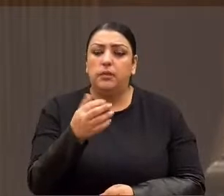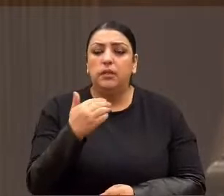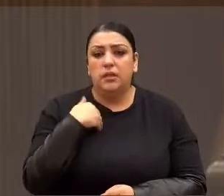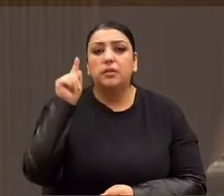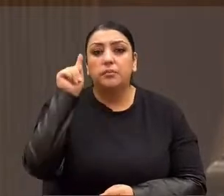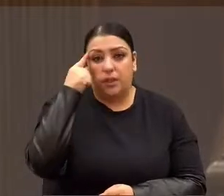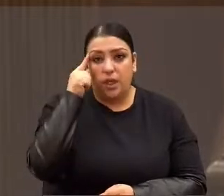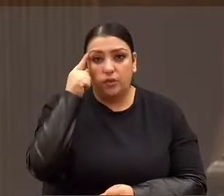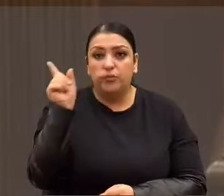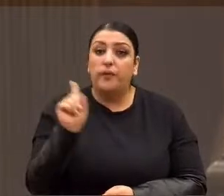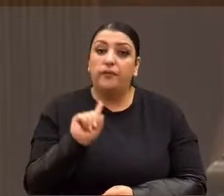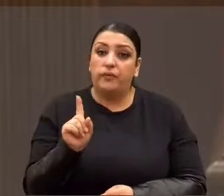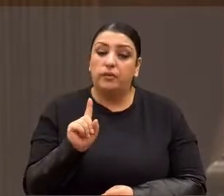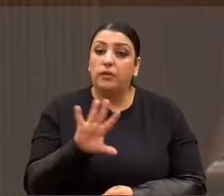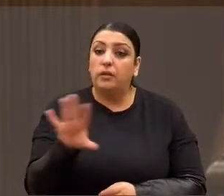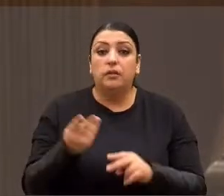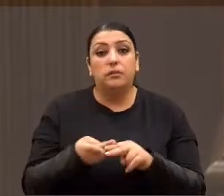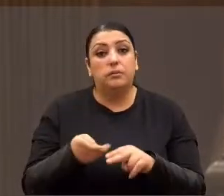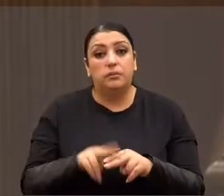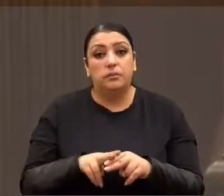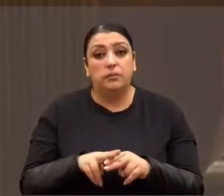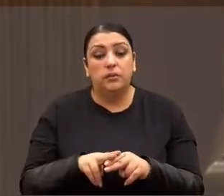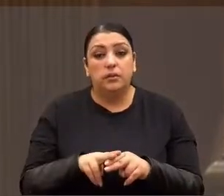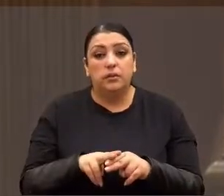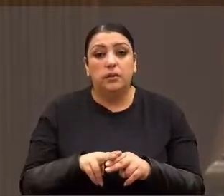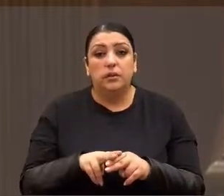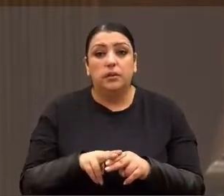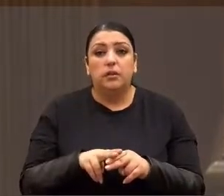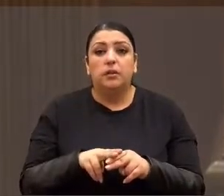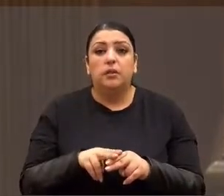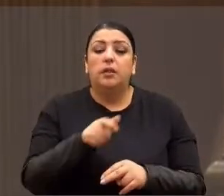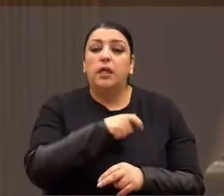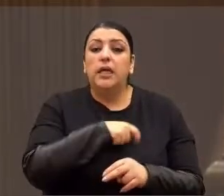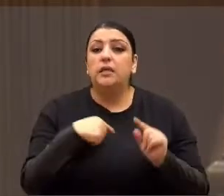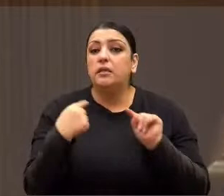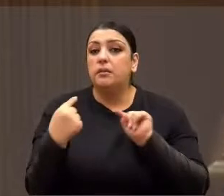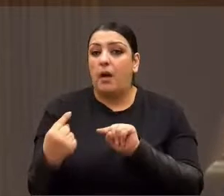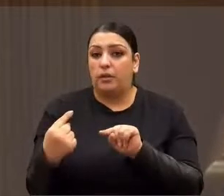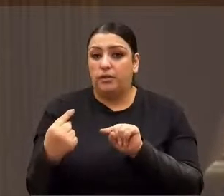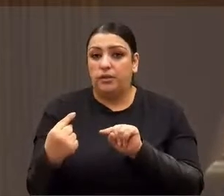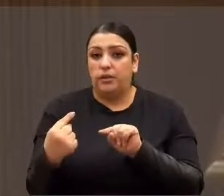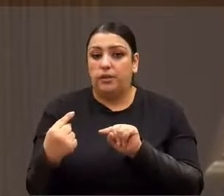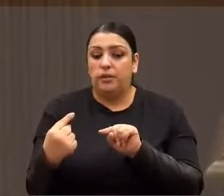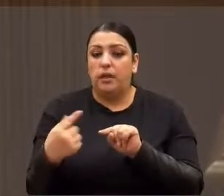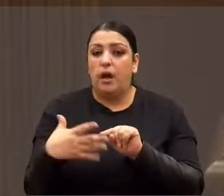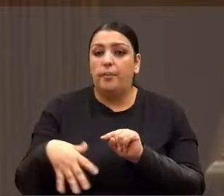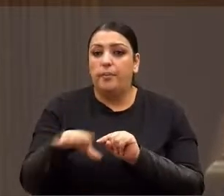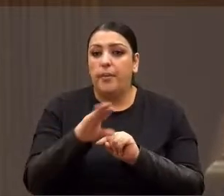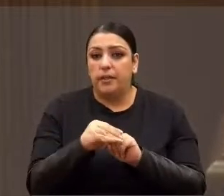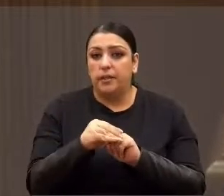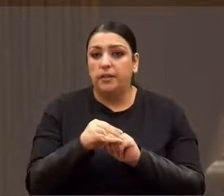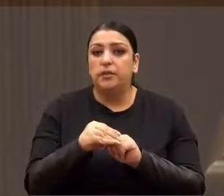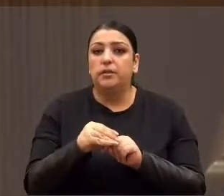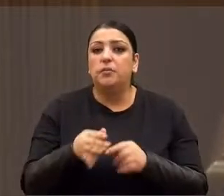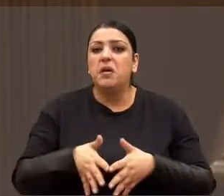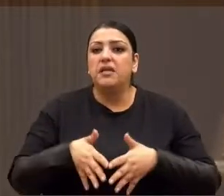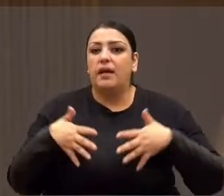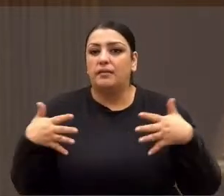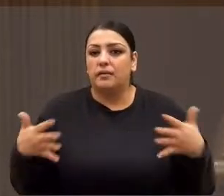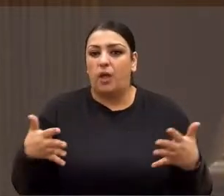մտածում եմ, որ սա ընդդիմադիր դաշտը ընդլայնելու մի փորձ է։